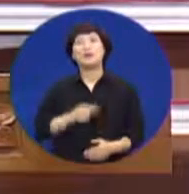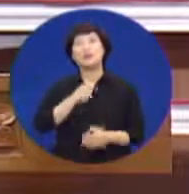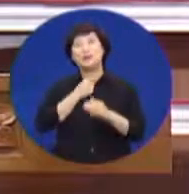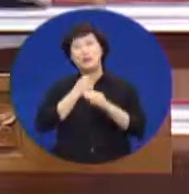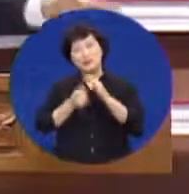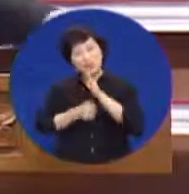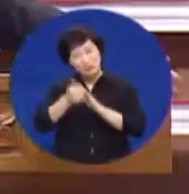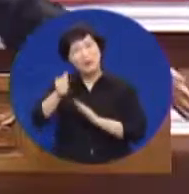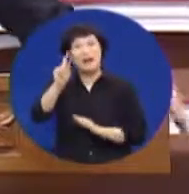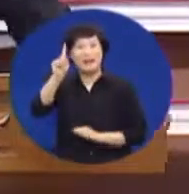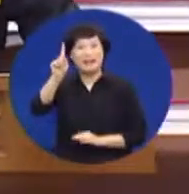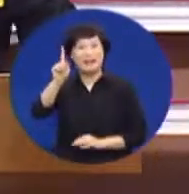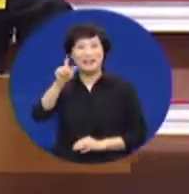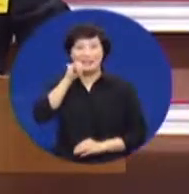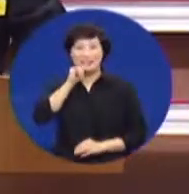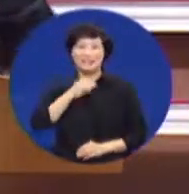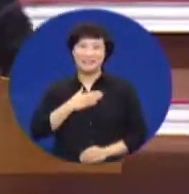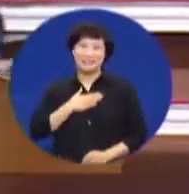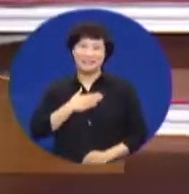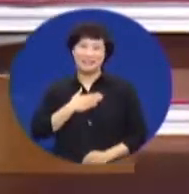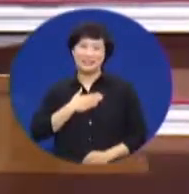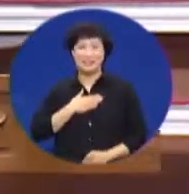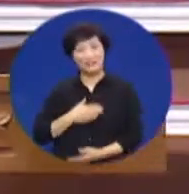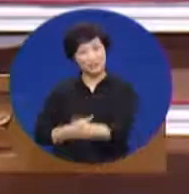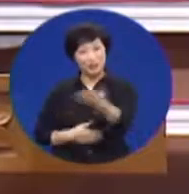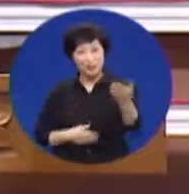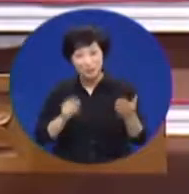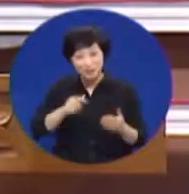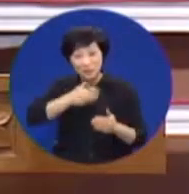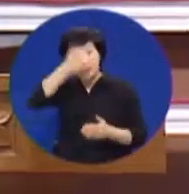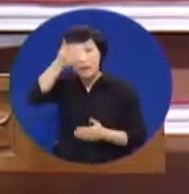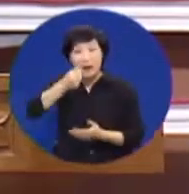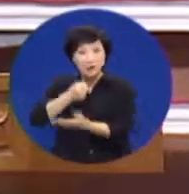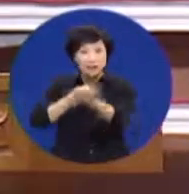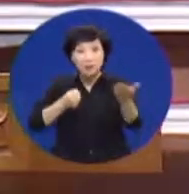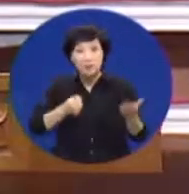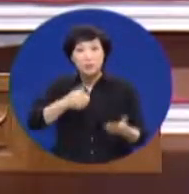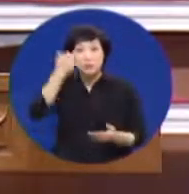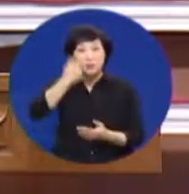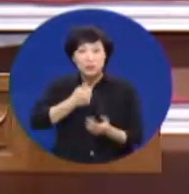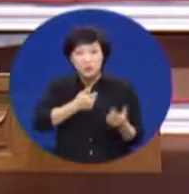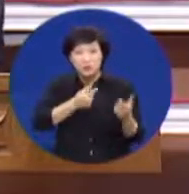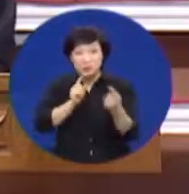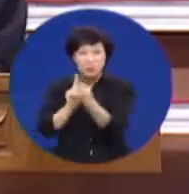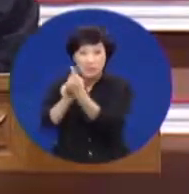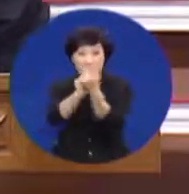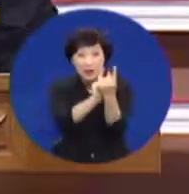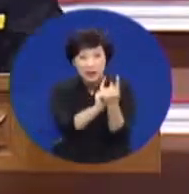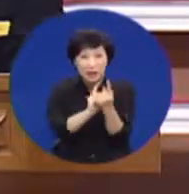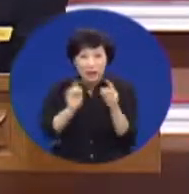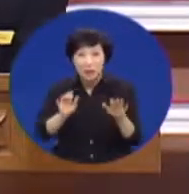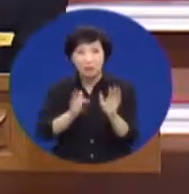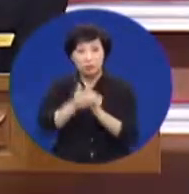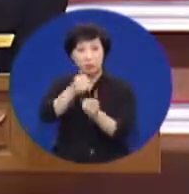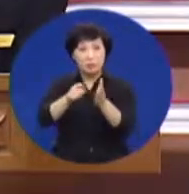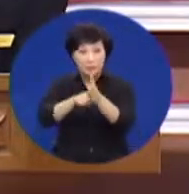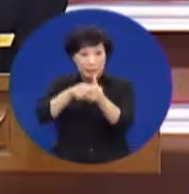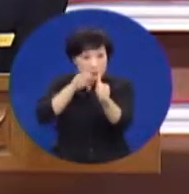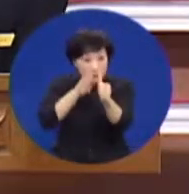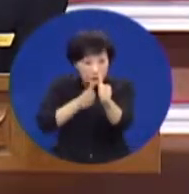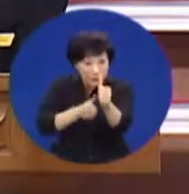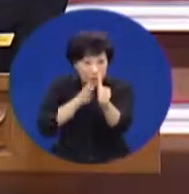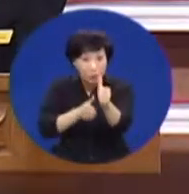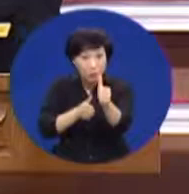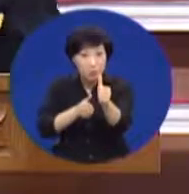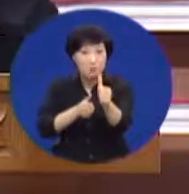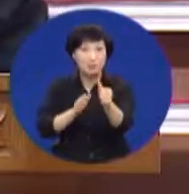이 소망. 응? 여러분, 이 소망을 가진 사람은 누구를 만나도 예수 믿으세요.